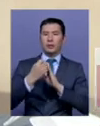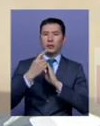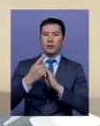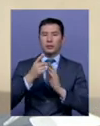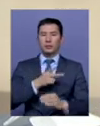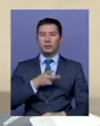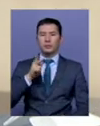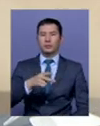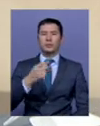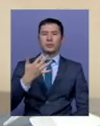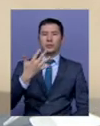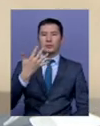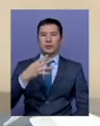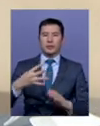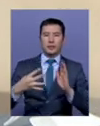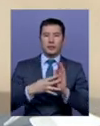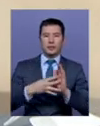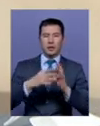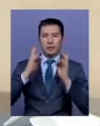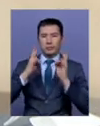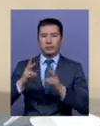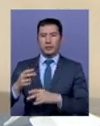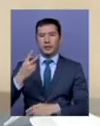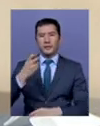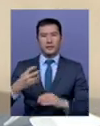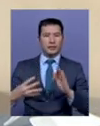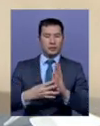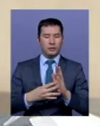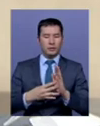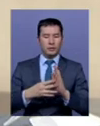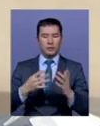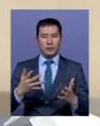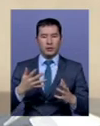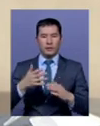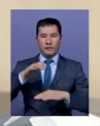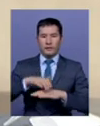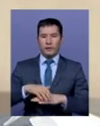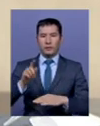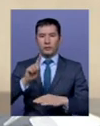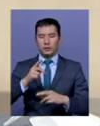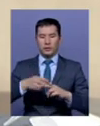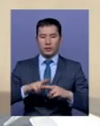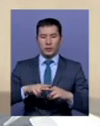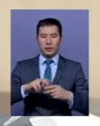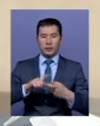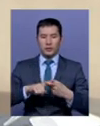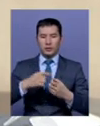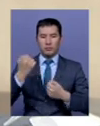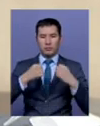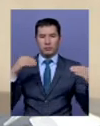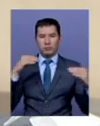погибло 59 и получили ранения 209 человек. Отмечается увеличение интенсивности движения на